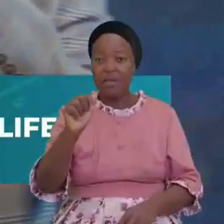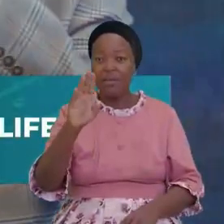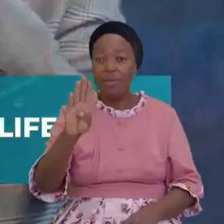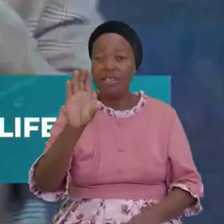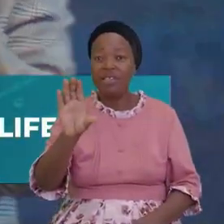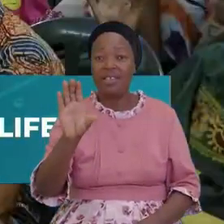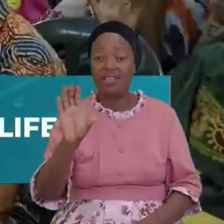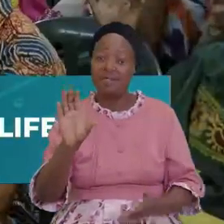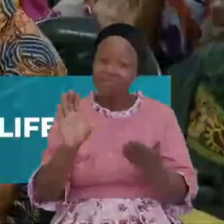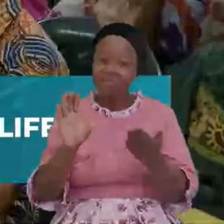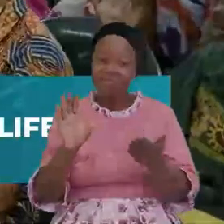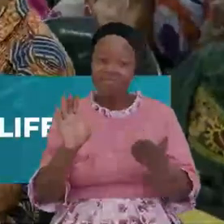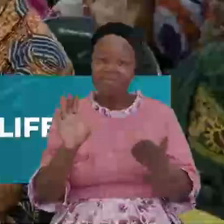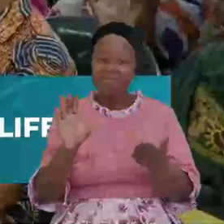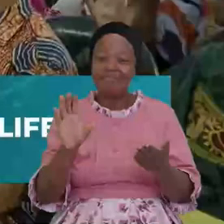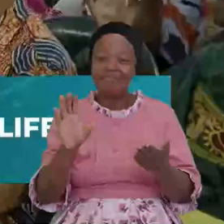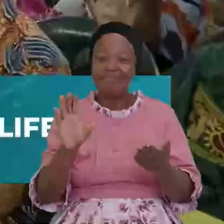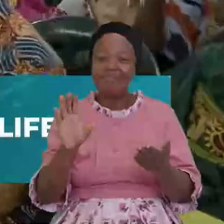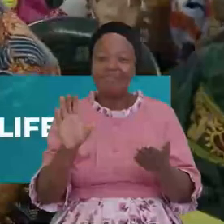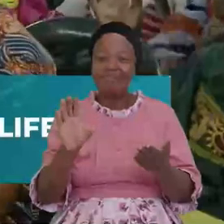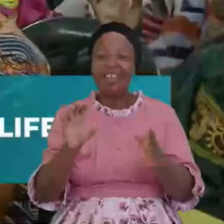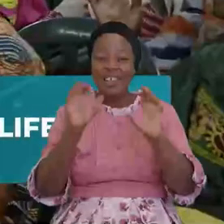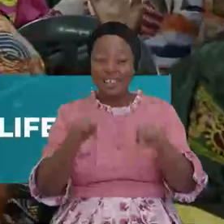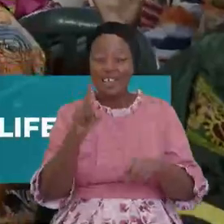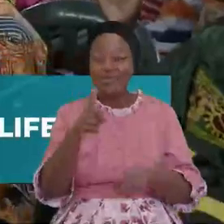Est-ce que tu peux prononcer ABC?